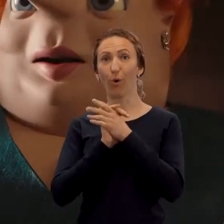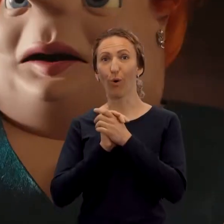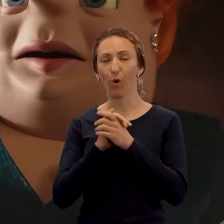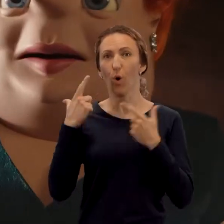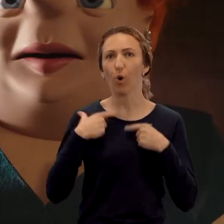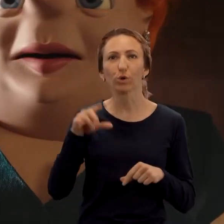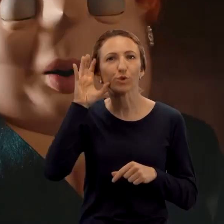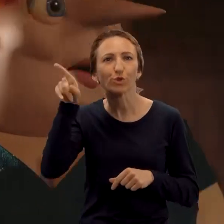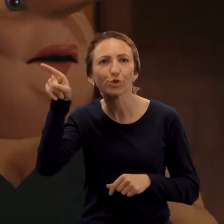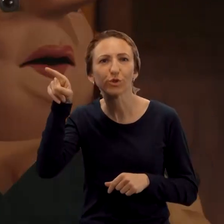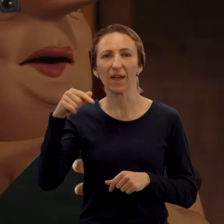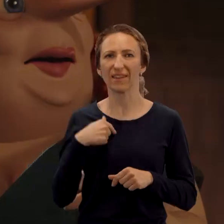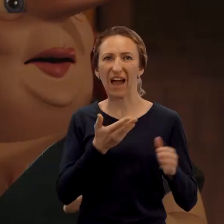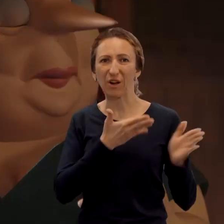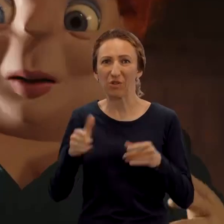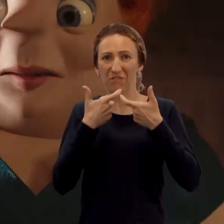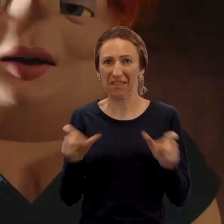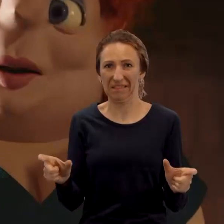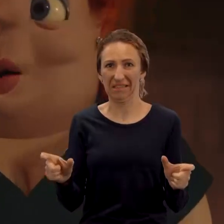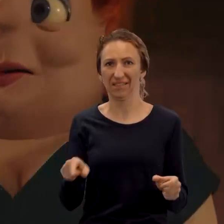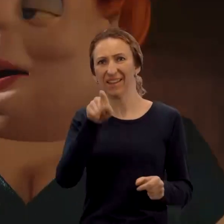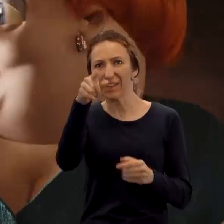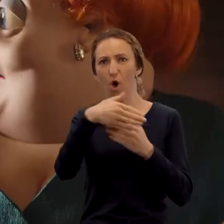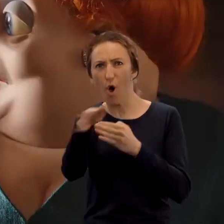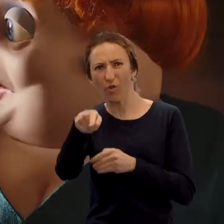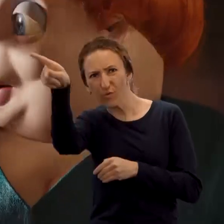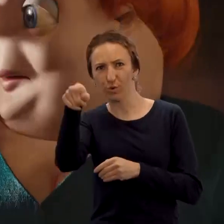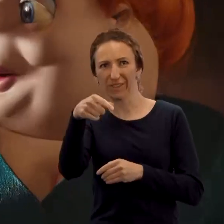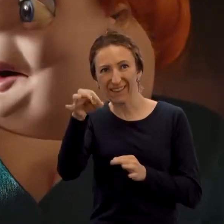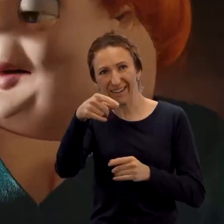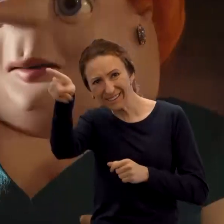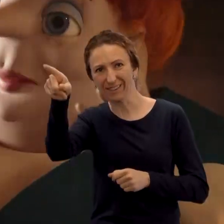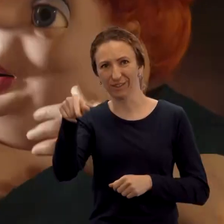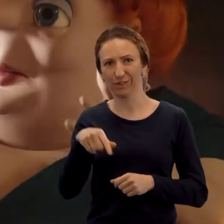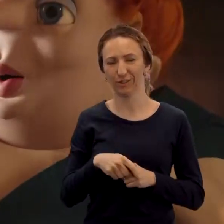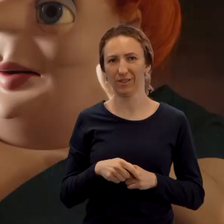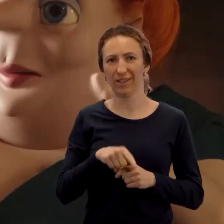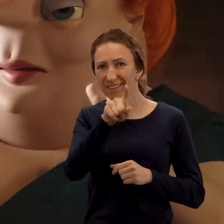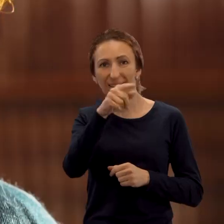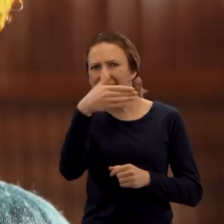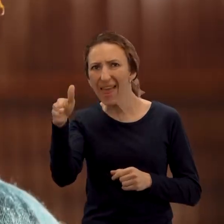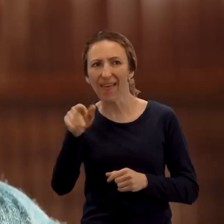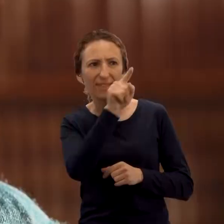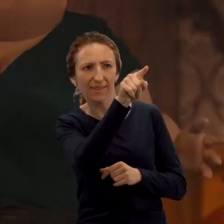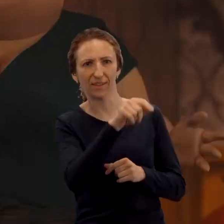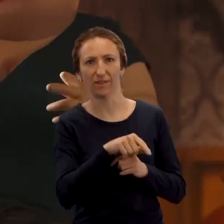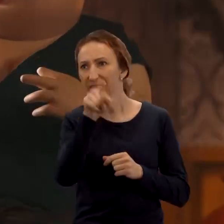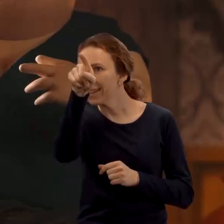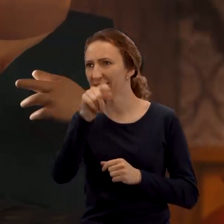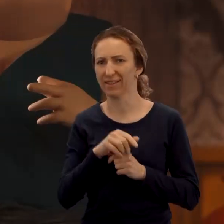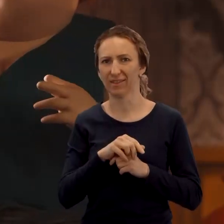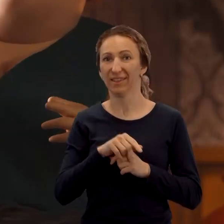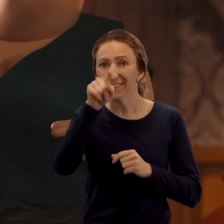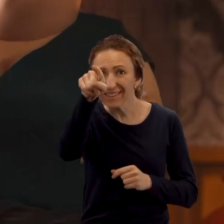Ojej, ojej, ojej Już idą goście, a tu nic nie gotowe Idź otworzyć To ty idź Nie,